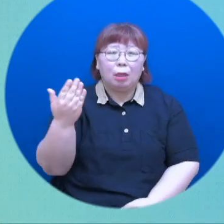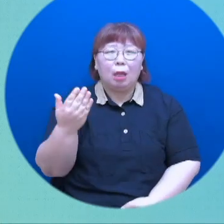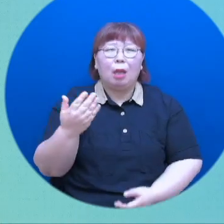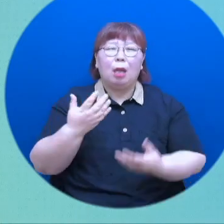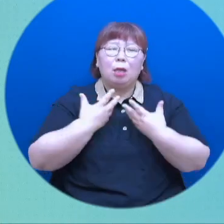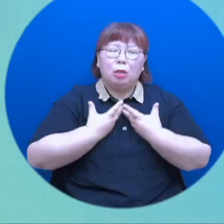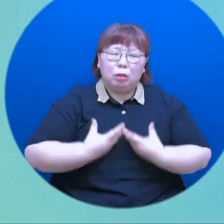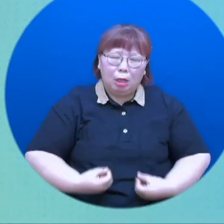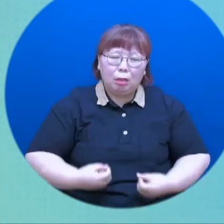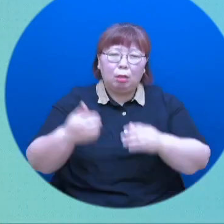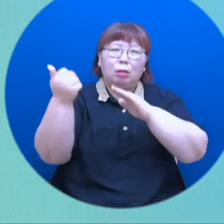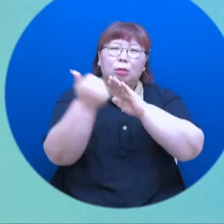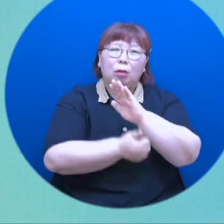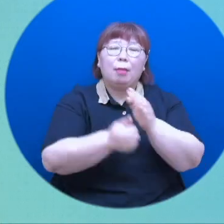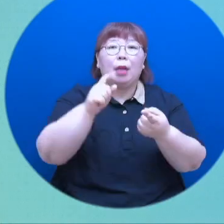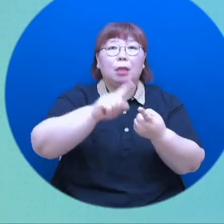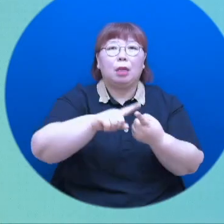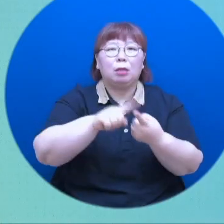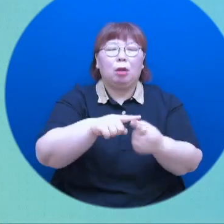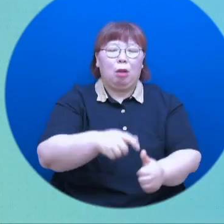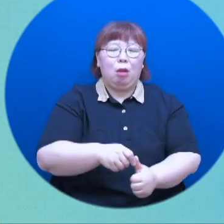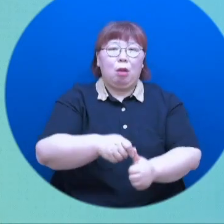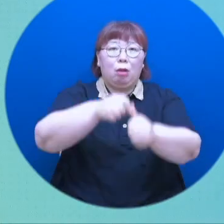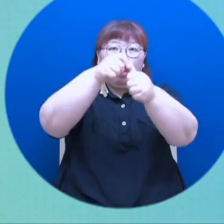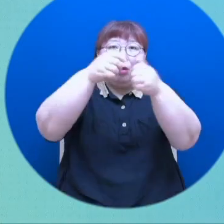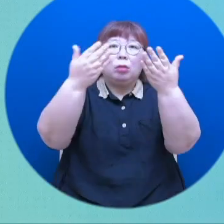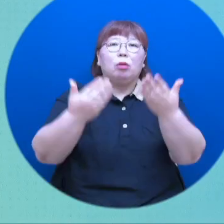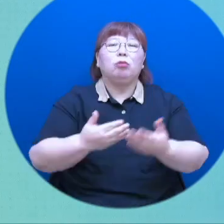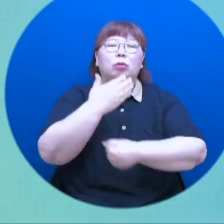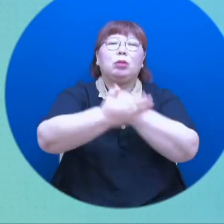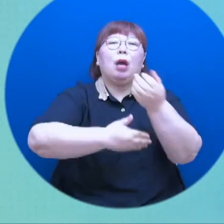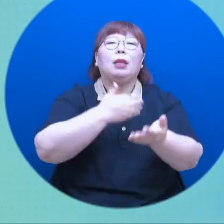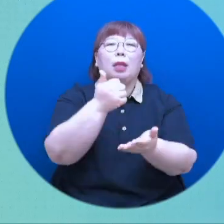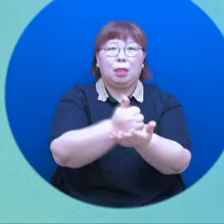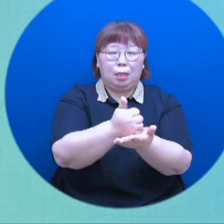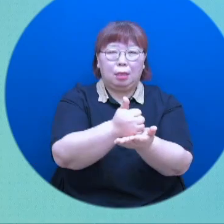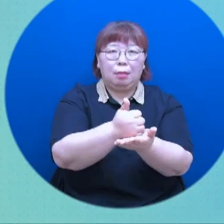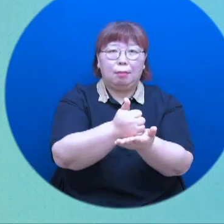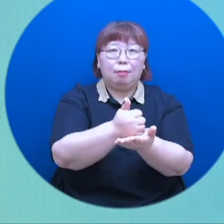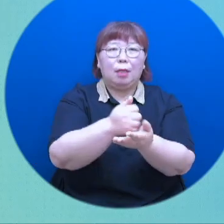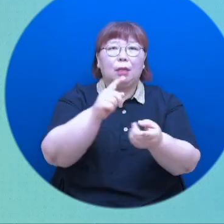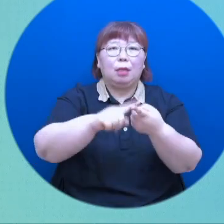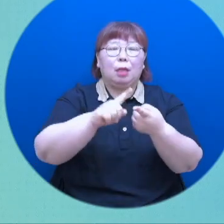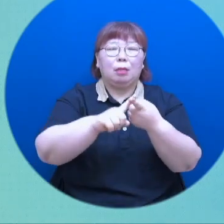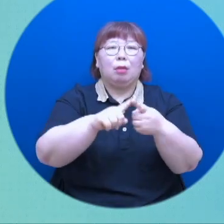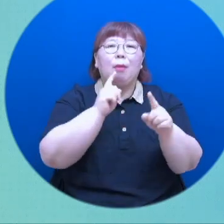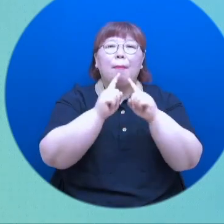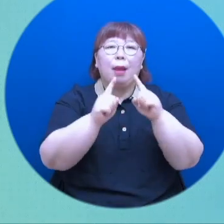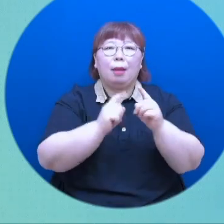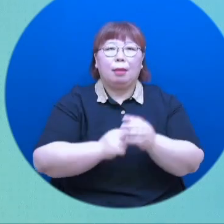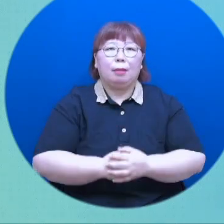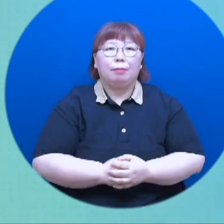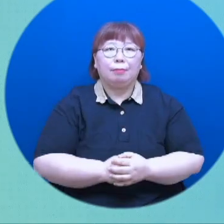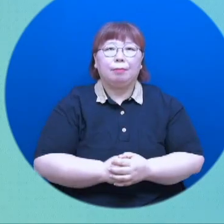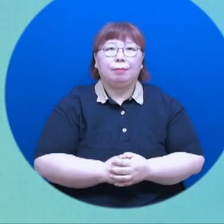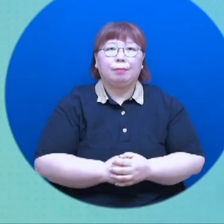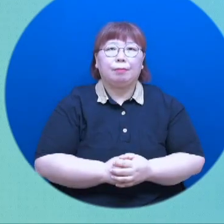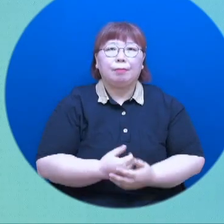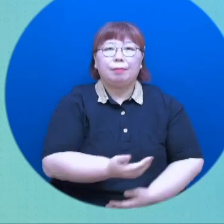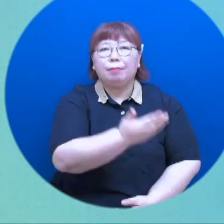절망에 있는 이들로 하여금 건져주시는 하나님, 이걸 말씀해요. 여러분,